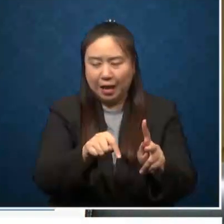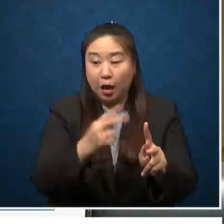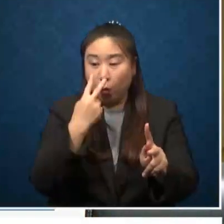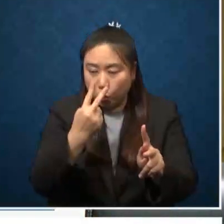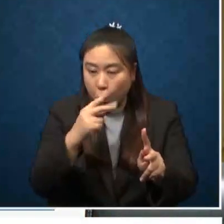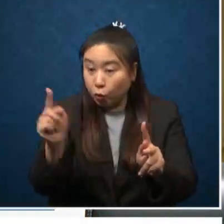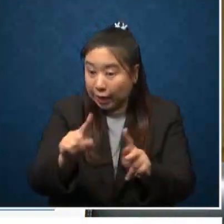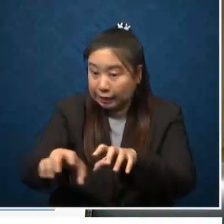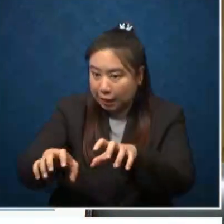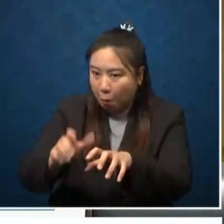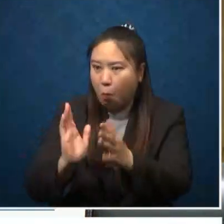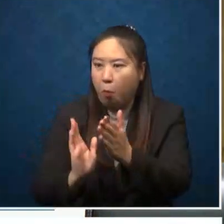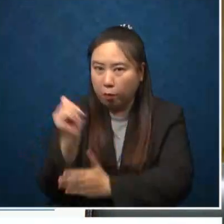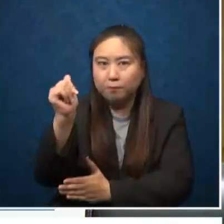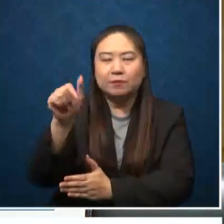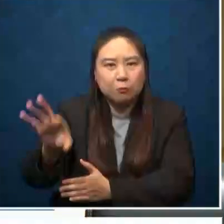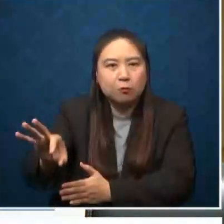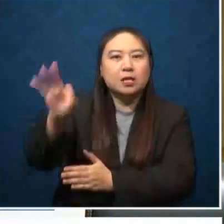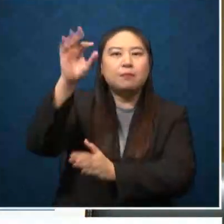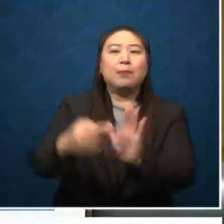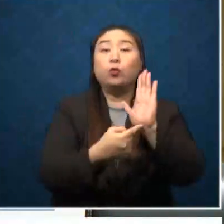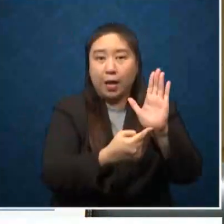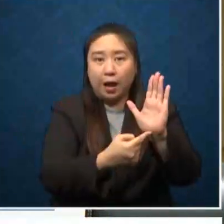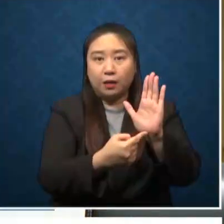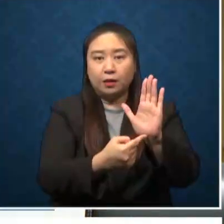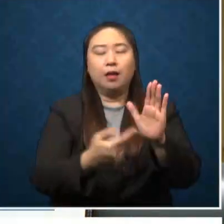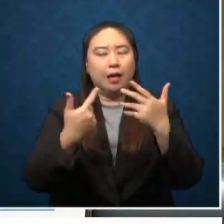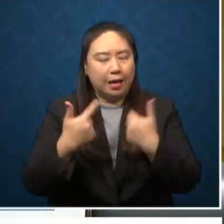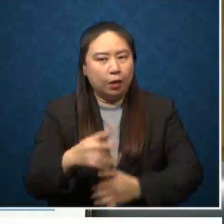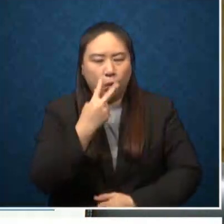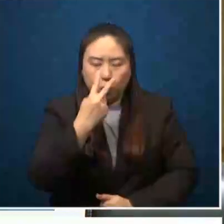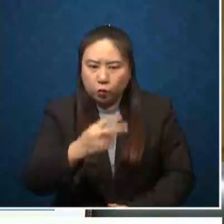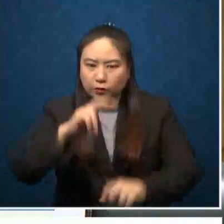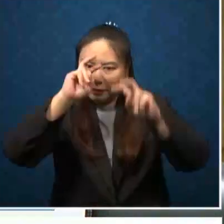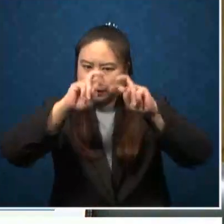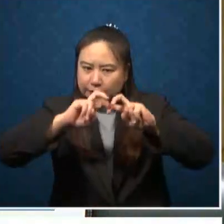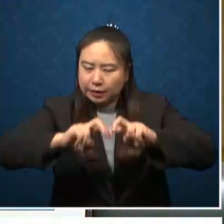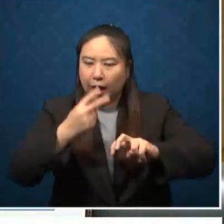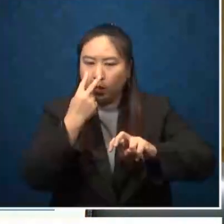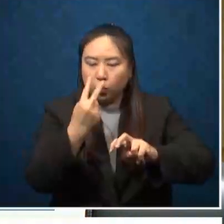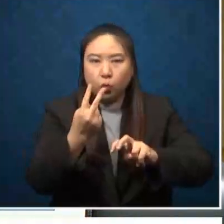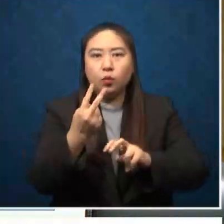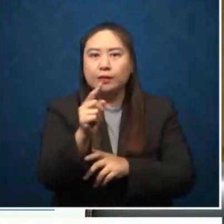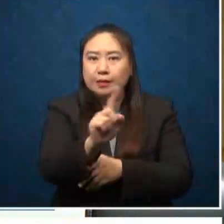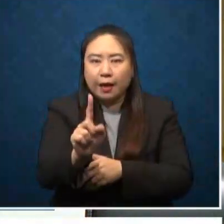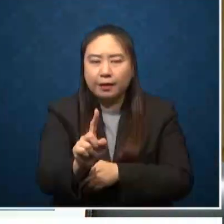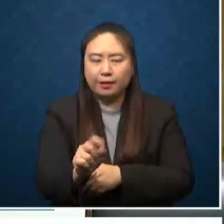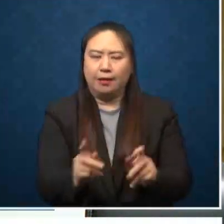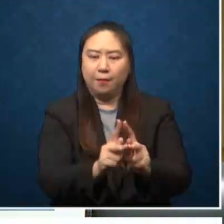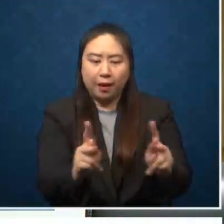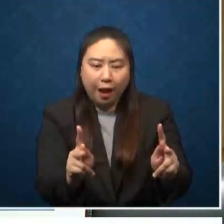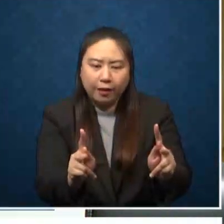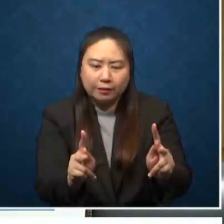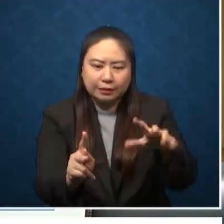ความสำเร็จพร้อมๆกันนั้นจะต้องมีการศึกษาจากกรรมการหมู่